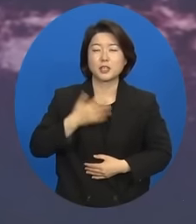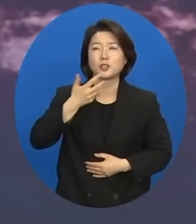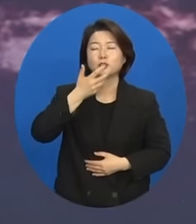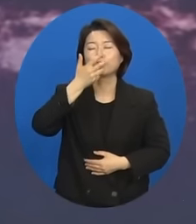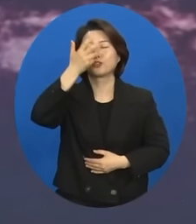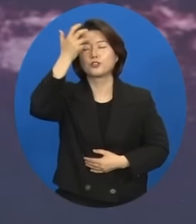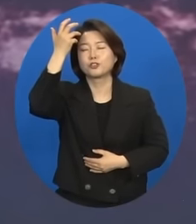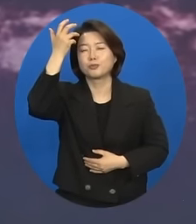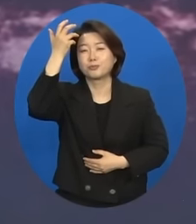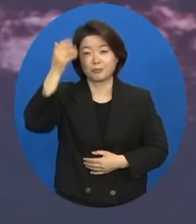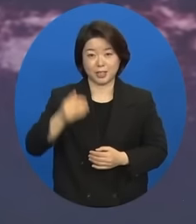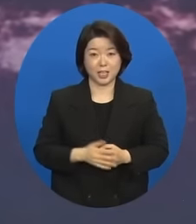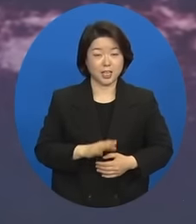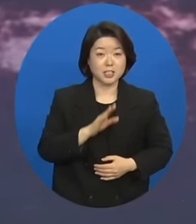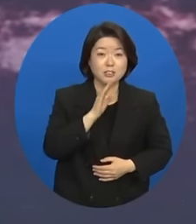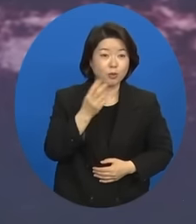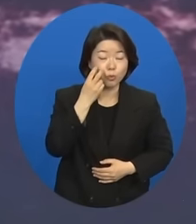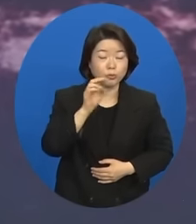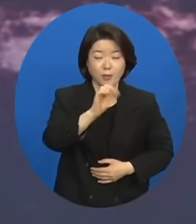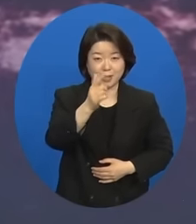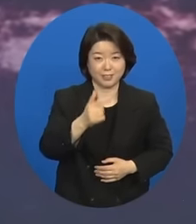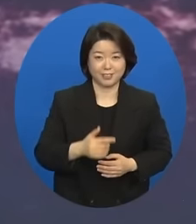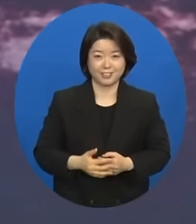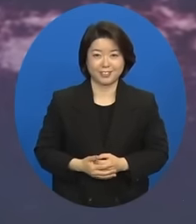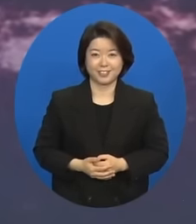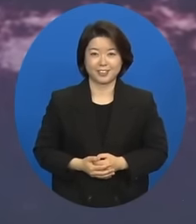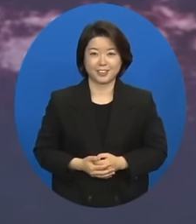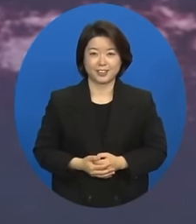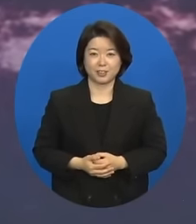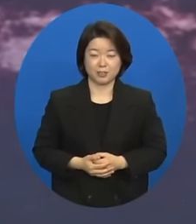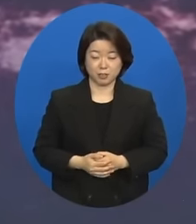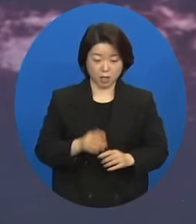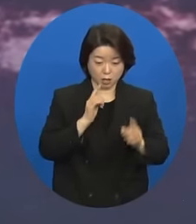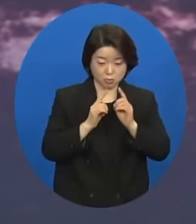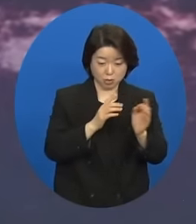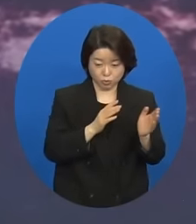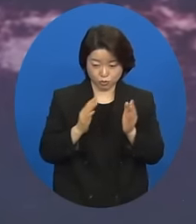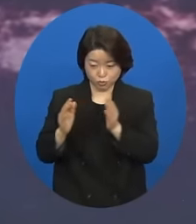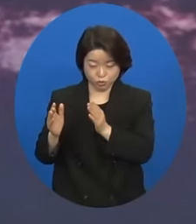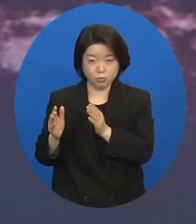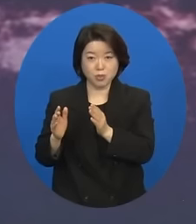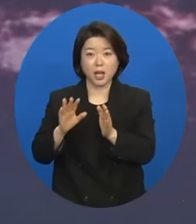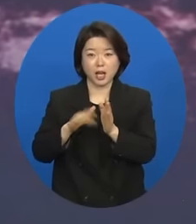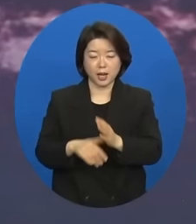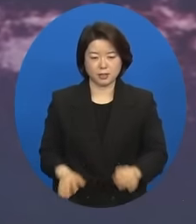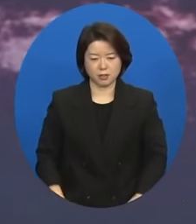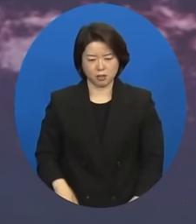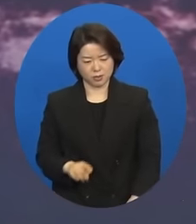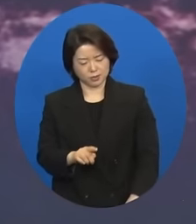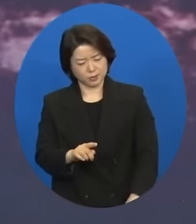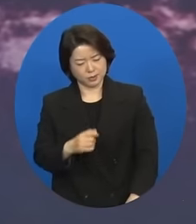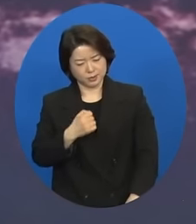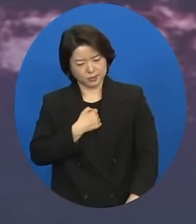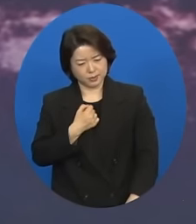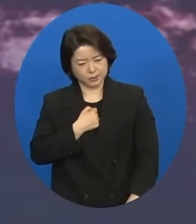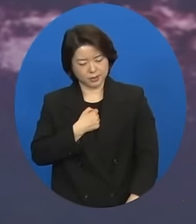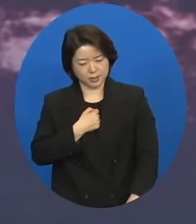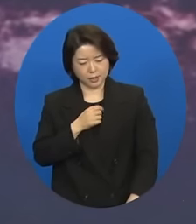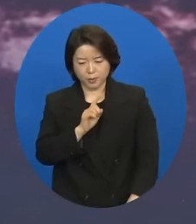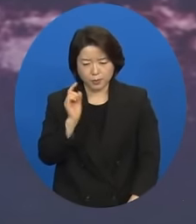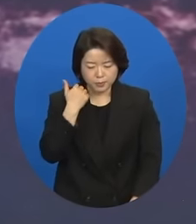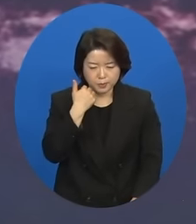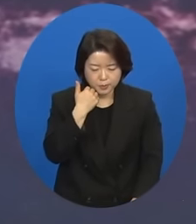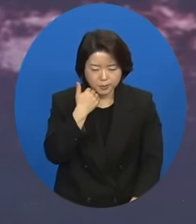꿈에서 정말 농담이 아니고요 말씀을 준비하다가 이렇게 안 풀릴 때가 있어요 이렇게 핵심을 잘 못